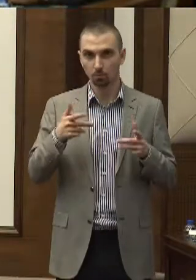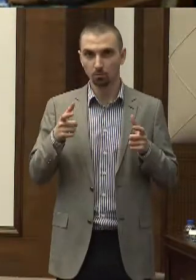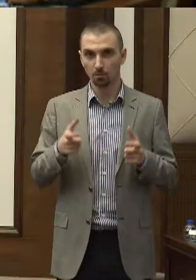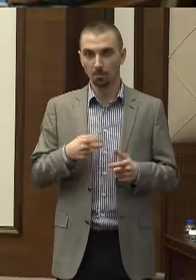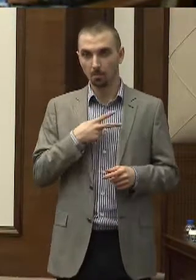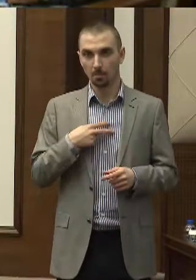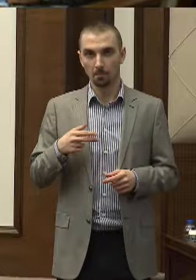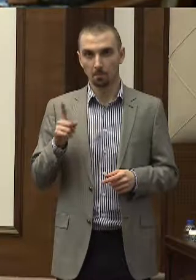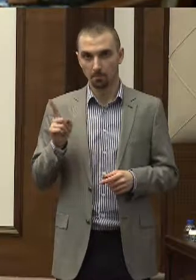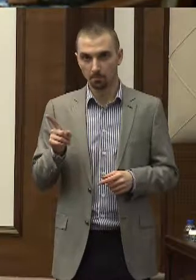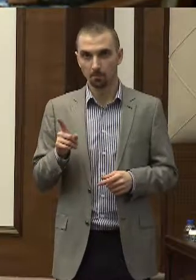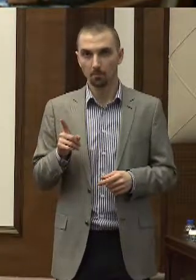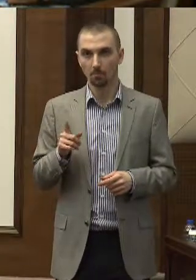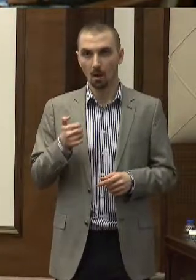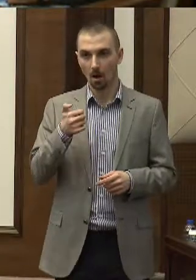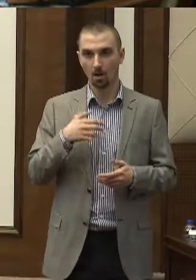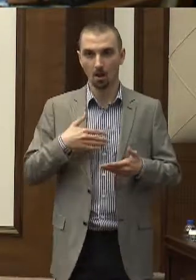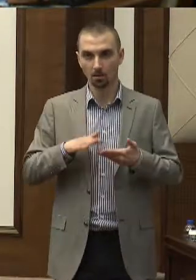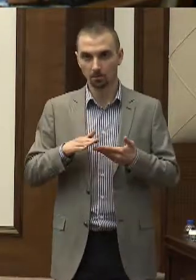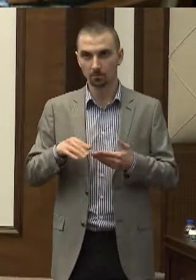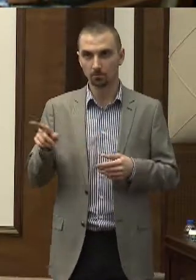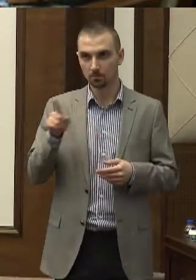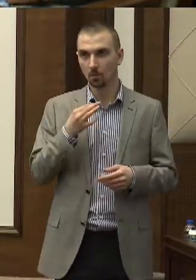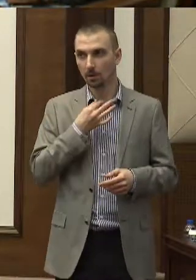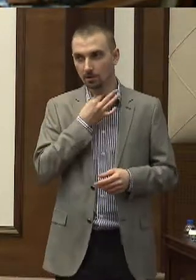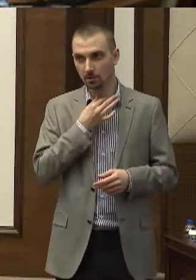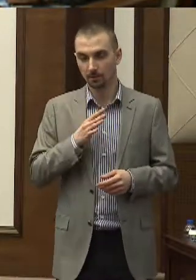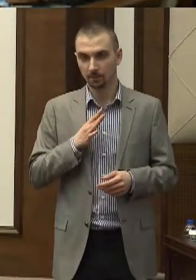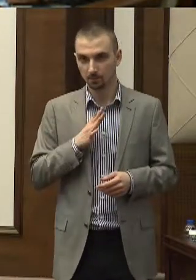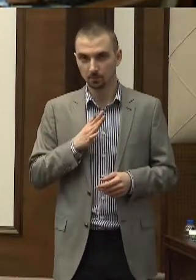Meclisi'nde görev yapan 6 arkadaşımızdan rica ediyorum.